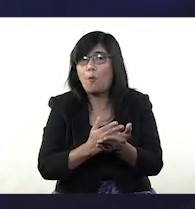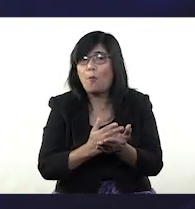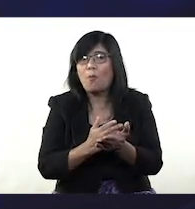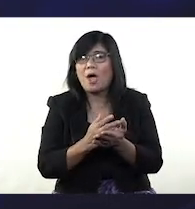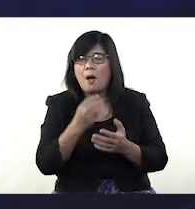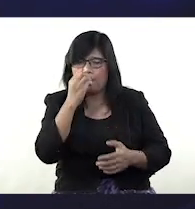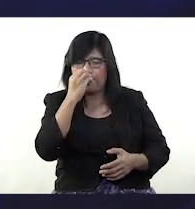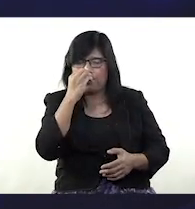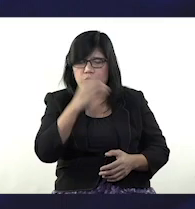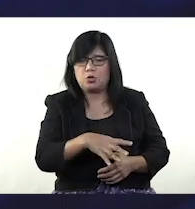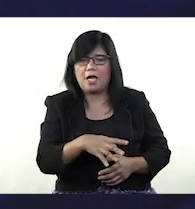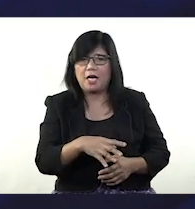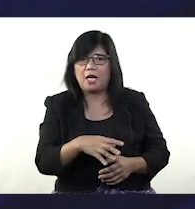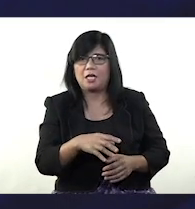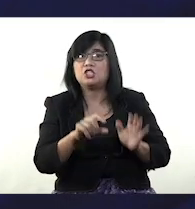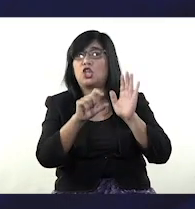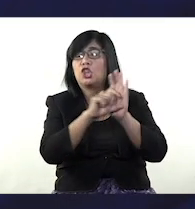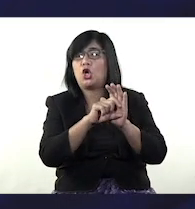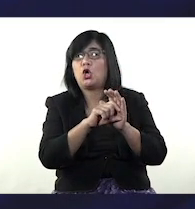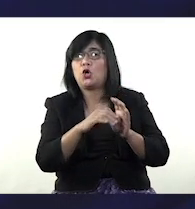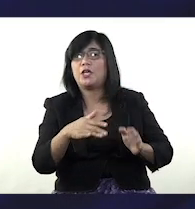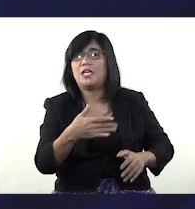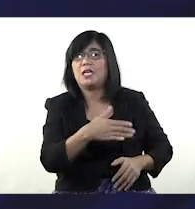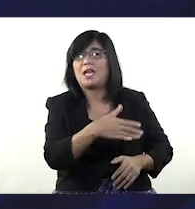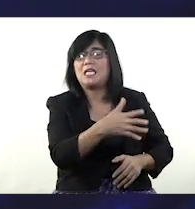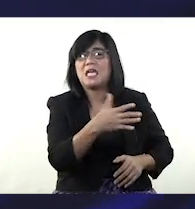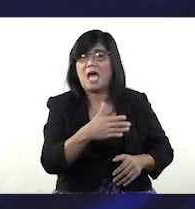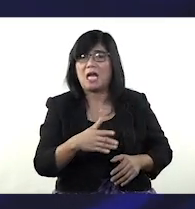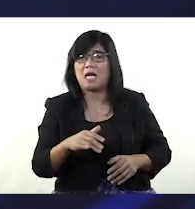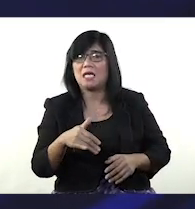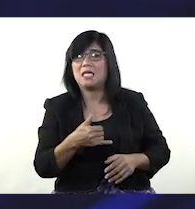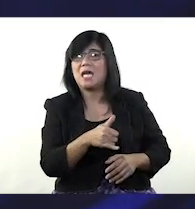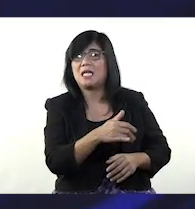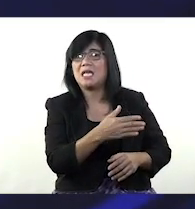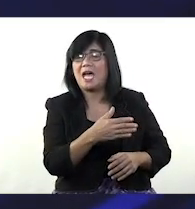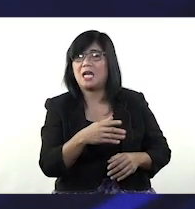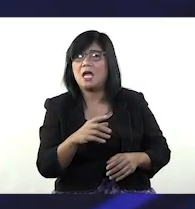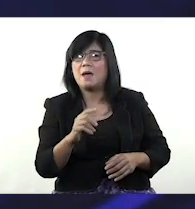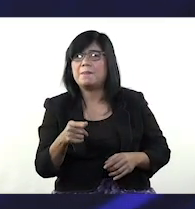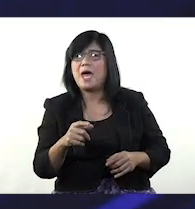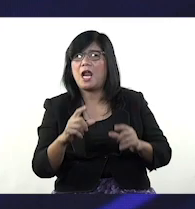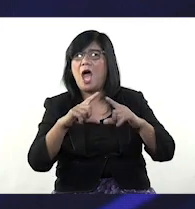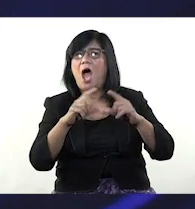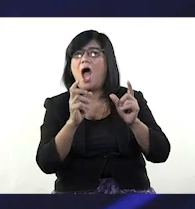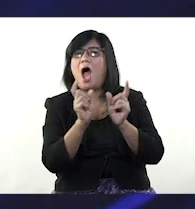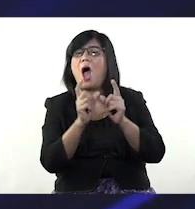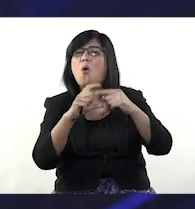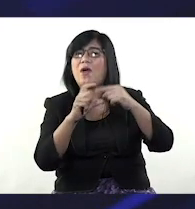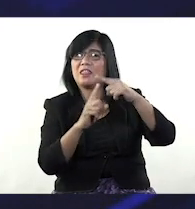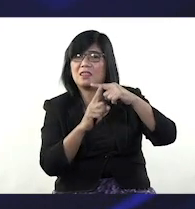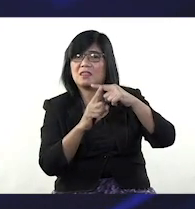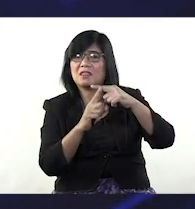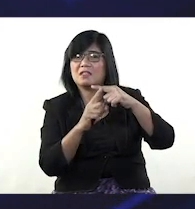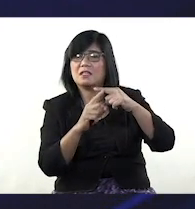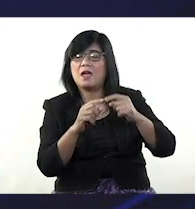mengawetkan ikan-ikan itu Hai maka diasinkan engkau diasinkan